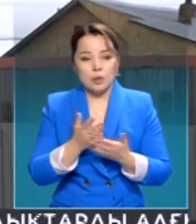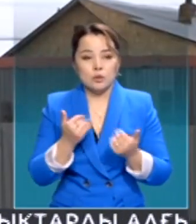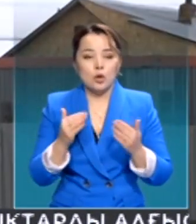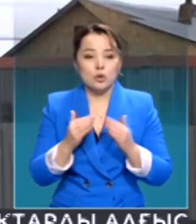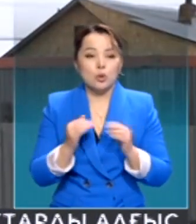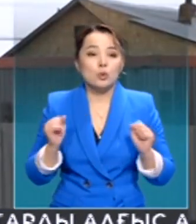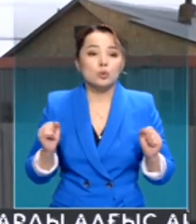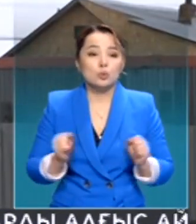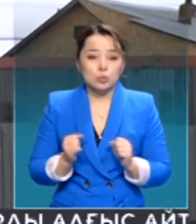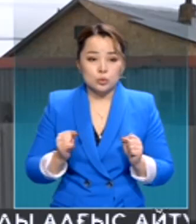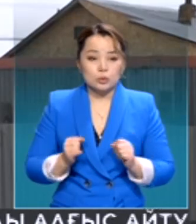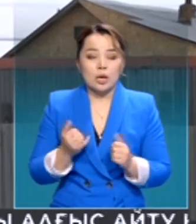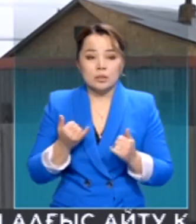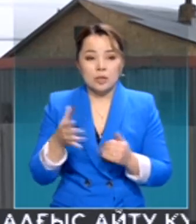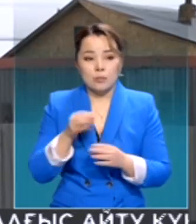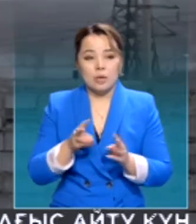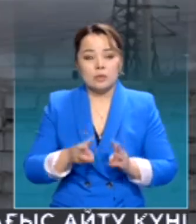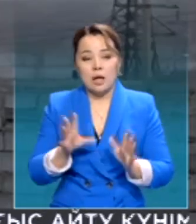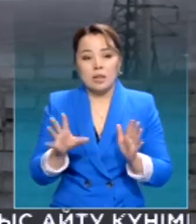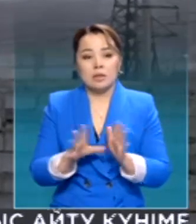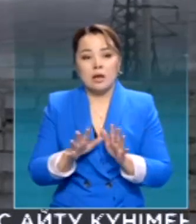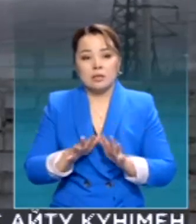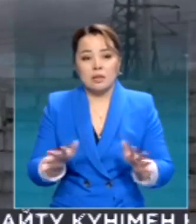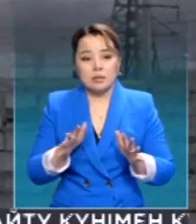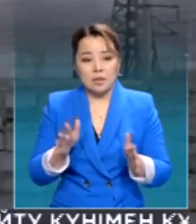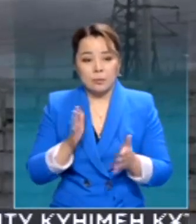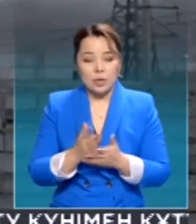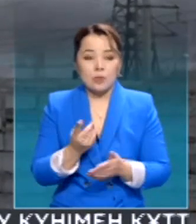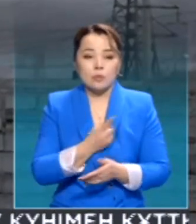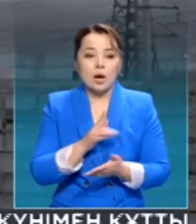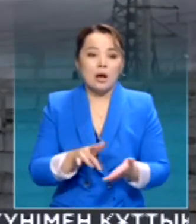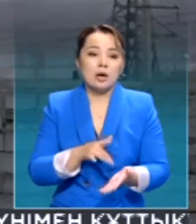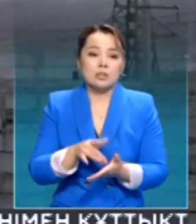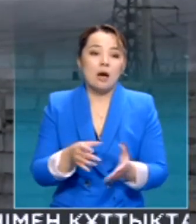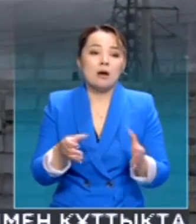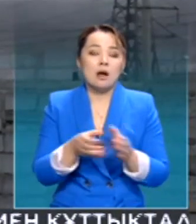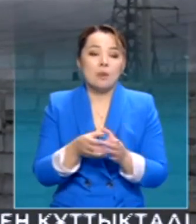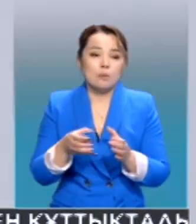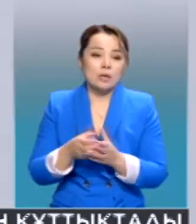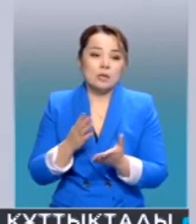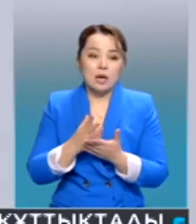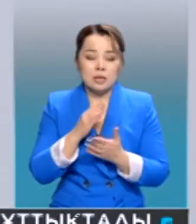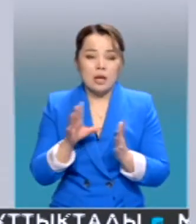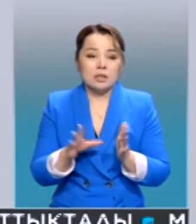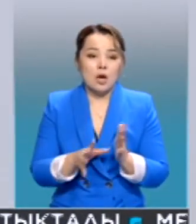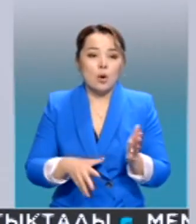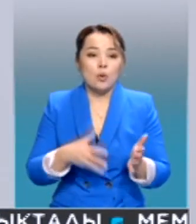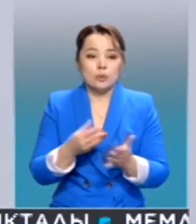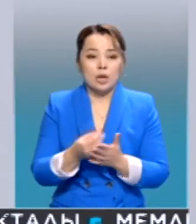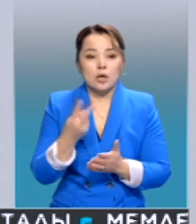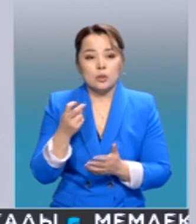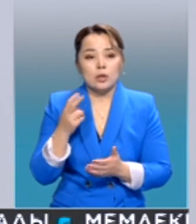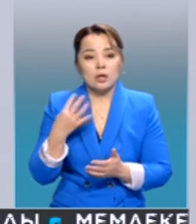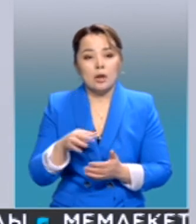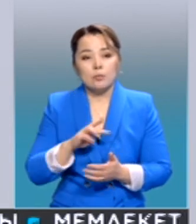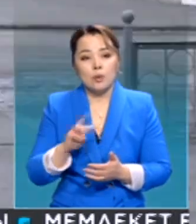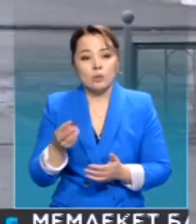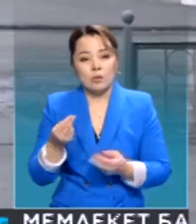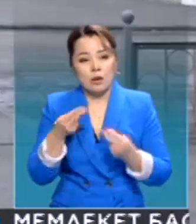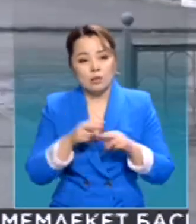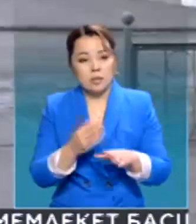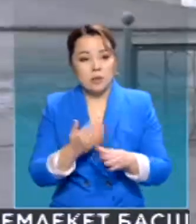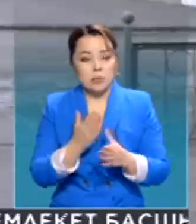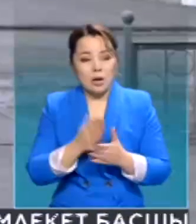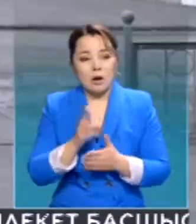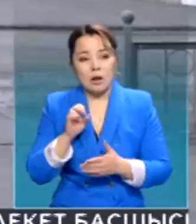суық болғандықтан тұрғындар әлі тоқ пеш қосып отыр. Монополист компания 90 айындағы электр қуатының төлемақысы үшін 240 миллион теңге аударды.